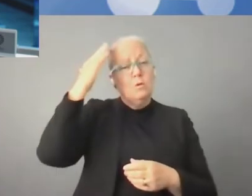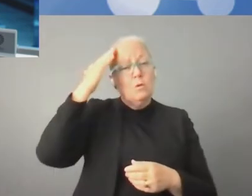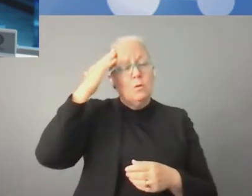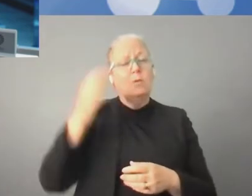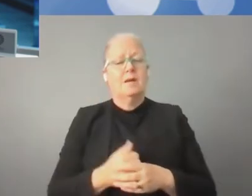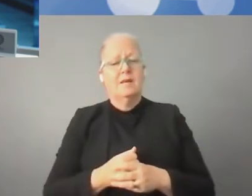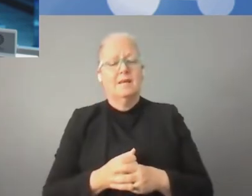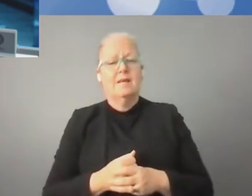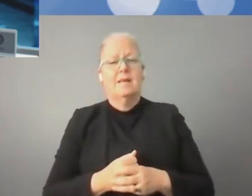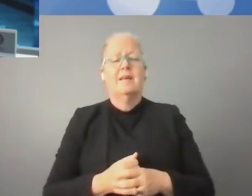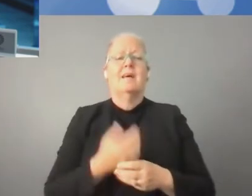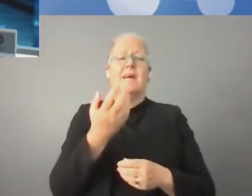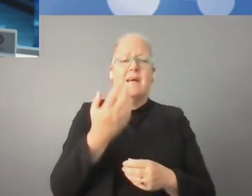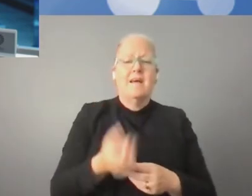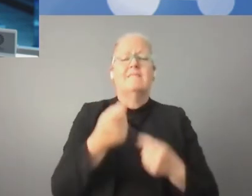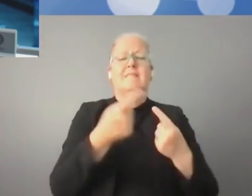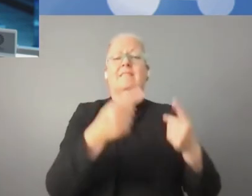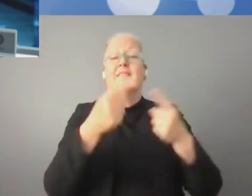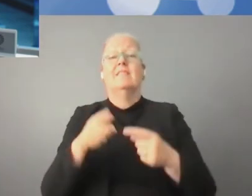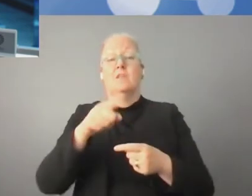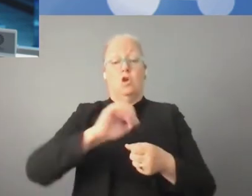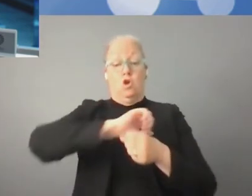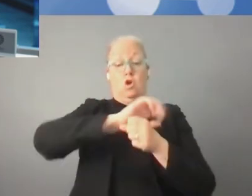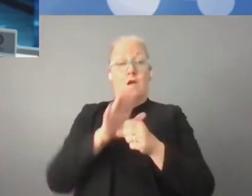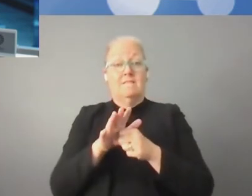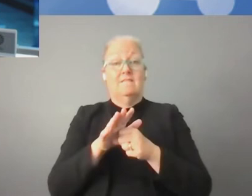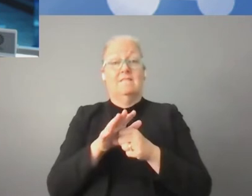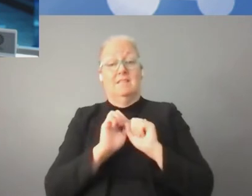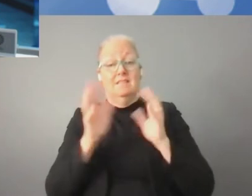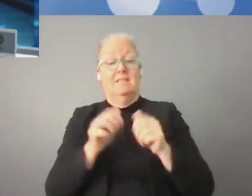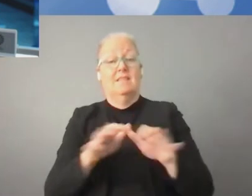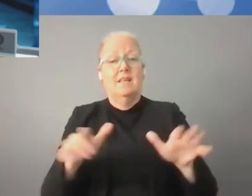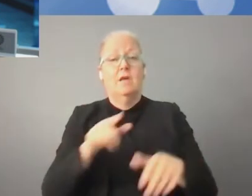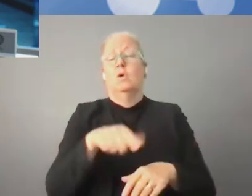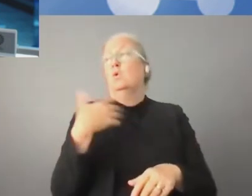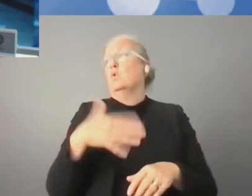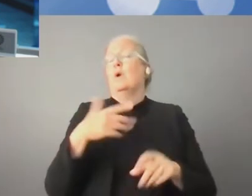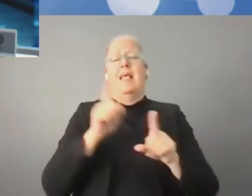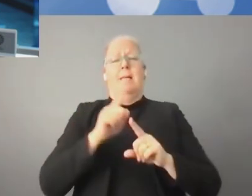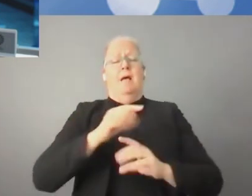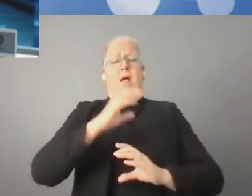的 IGF 会谈的参与者。我们都知道